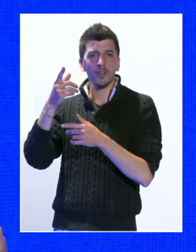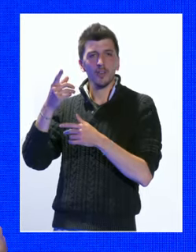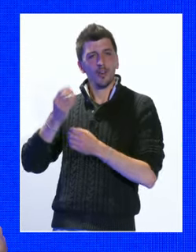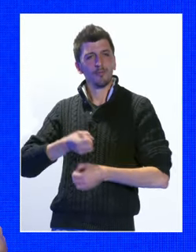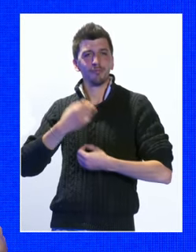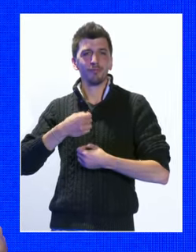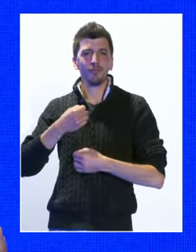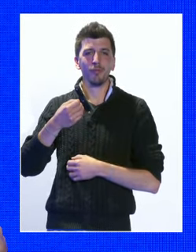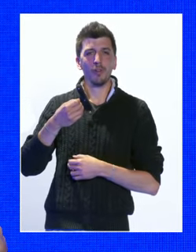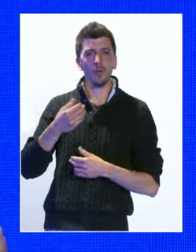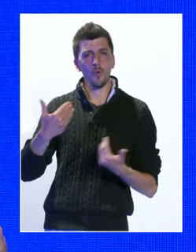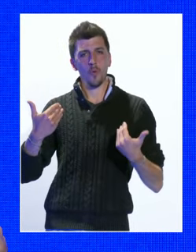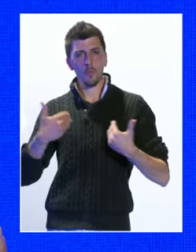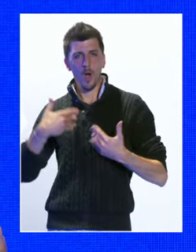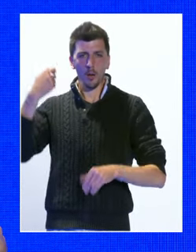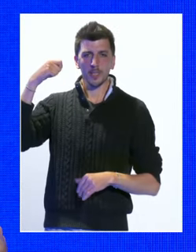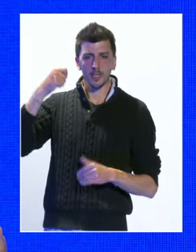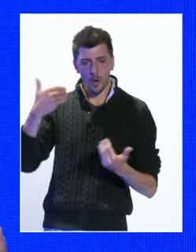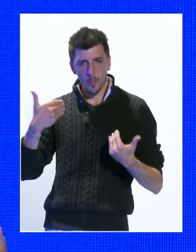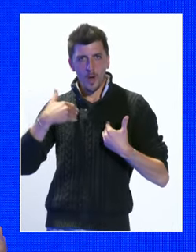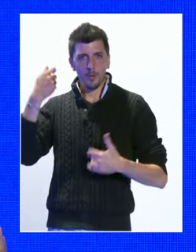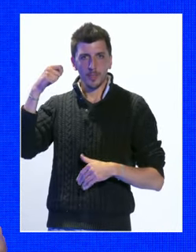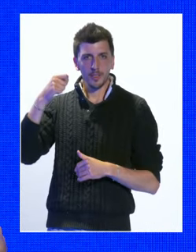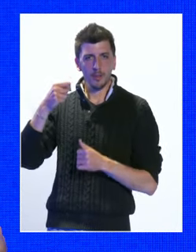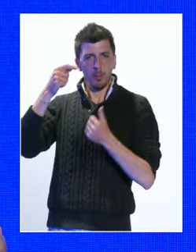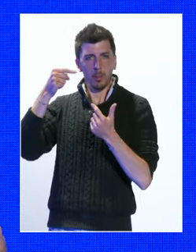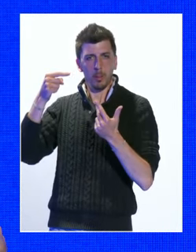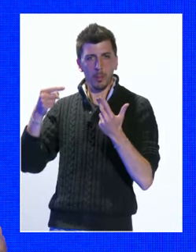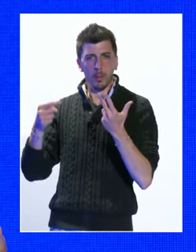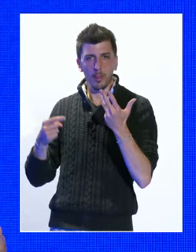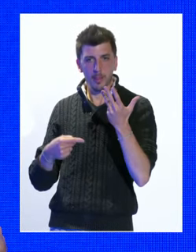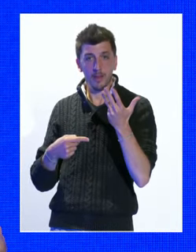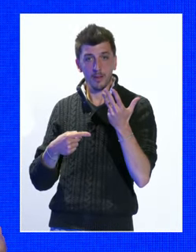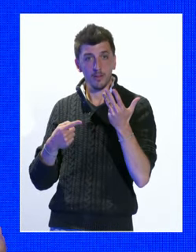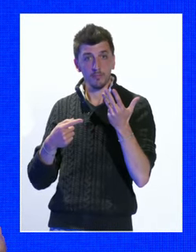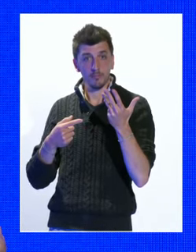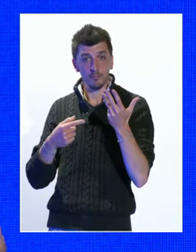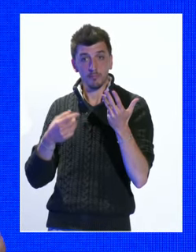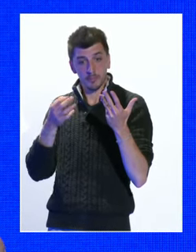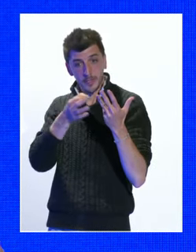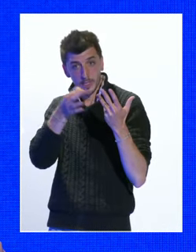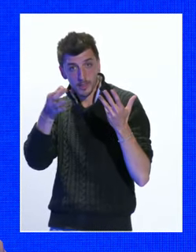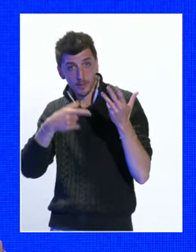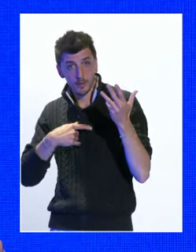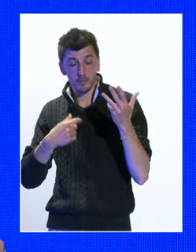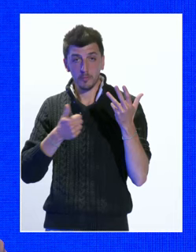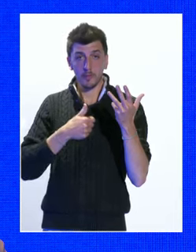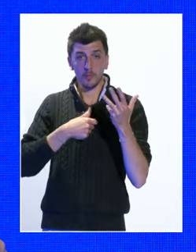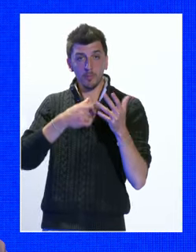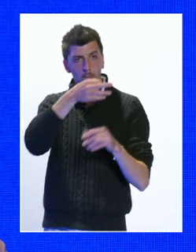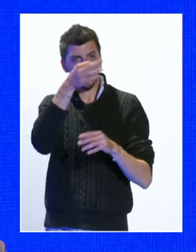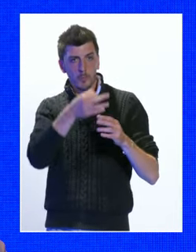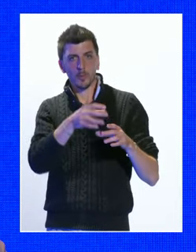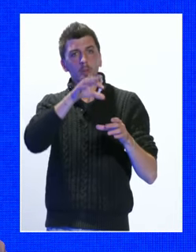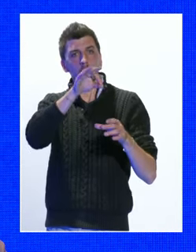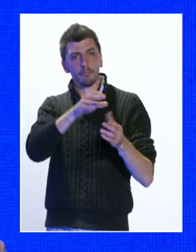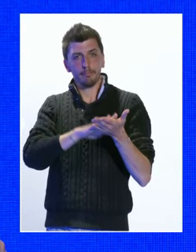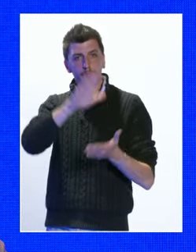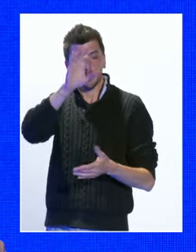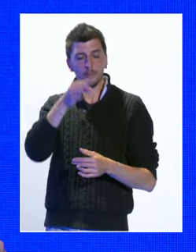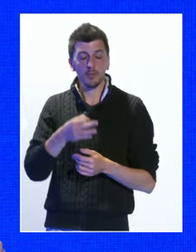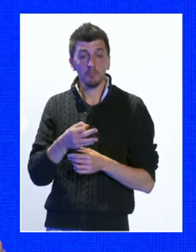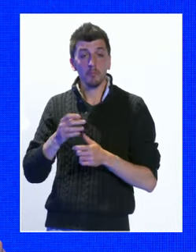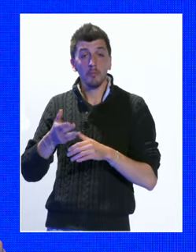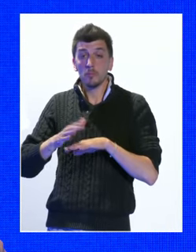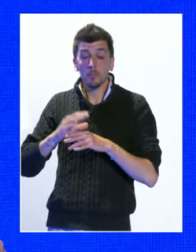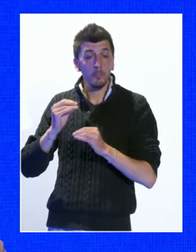moi président, il y avait moi président, j'établirai la proportionnelle pour les élections législatives. Et puis Emmanuel Macron l'a promise et